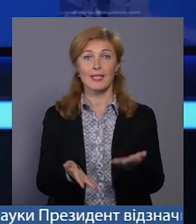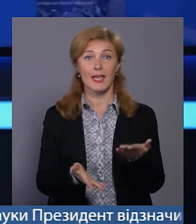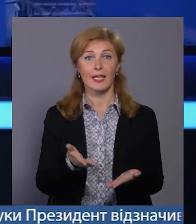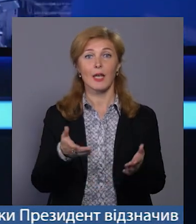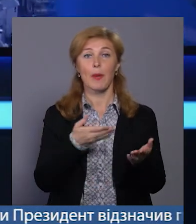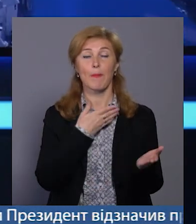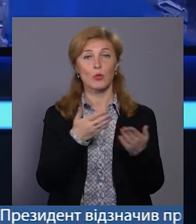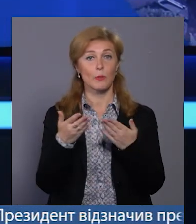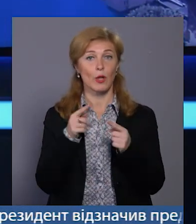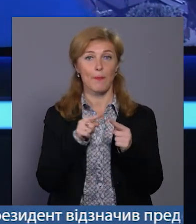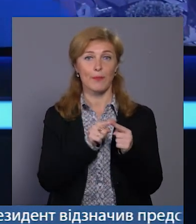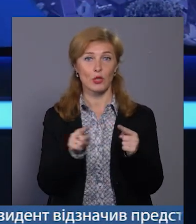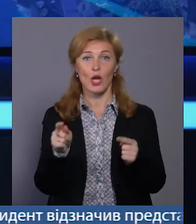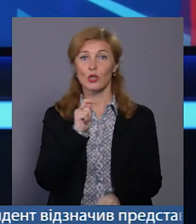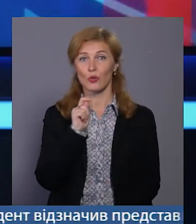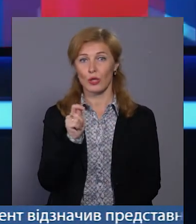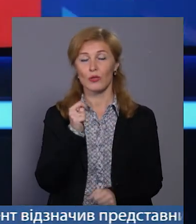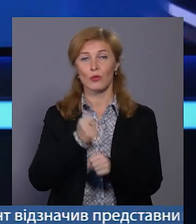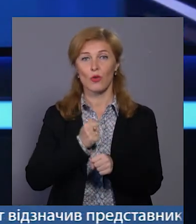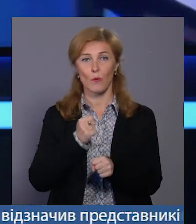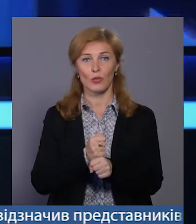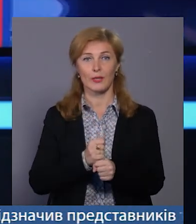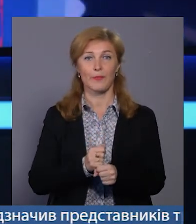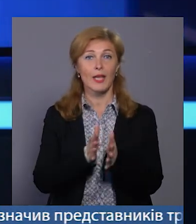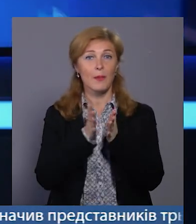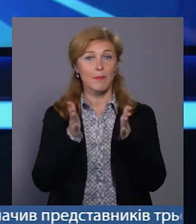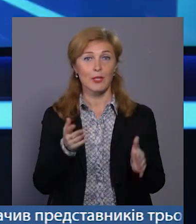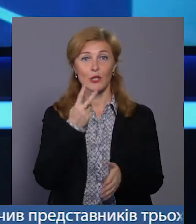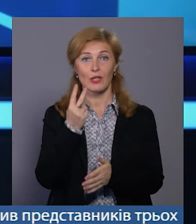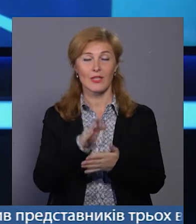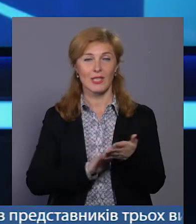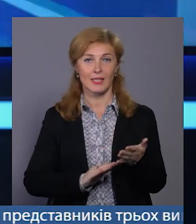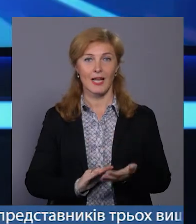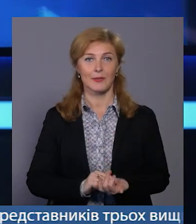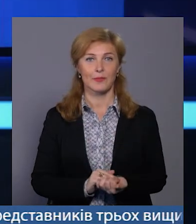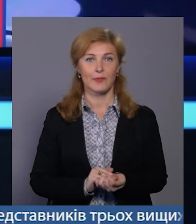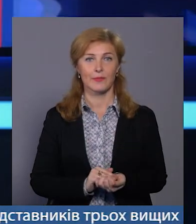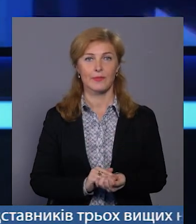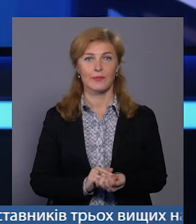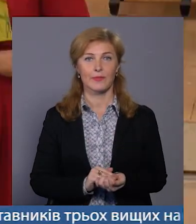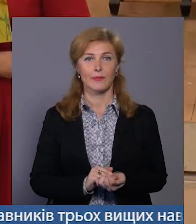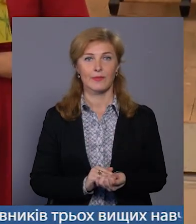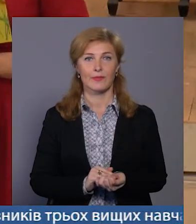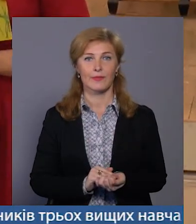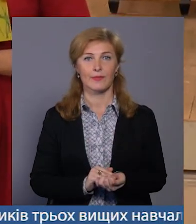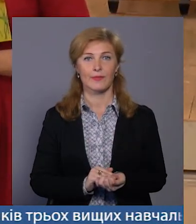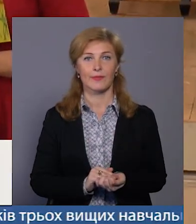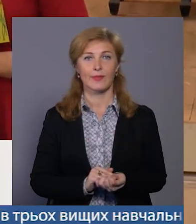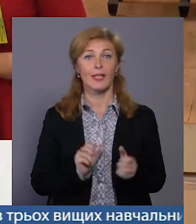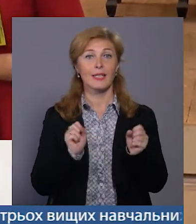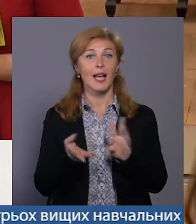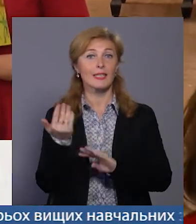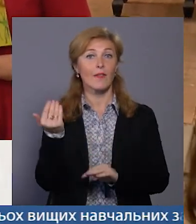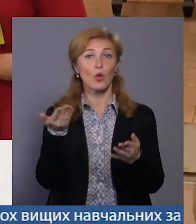довелося поспілкуватися під час журналістської роботи. Більше про це розкаже моя колега Ольга Нісміянова. Як давно